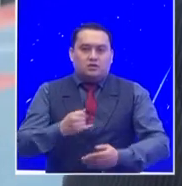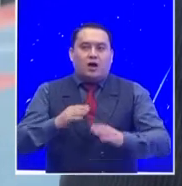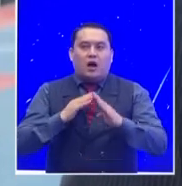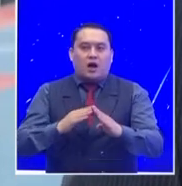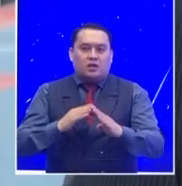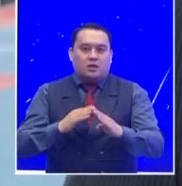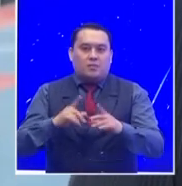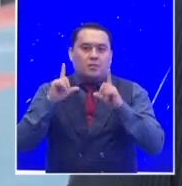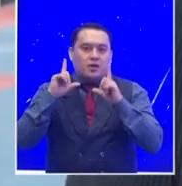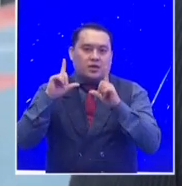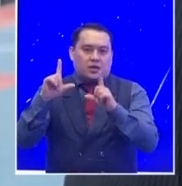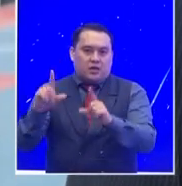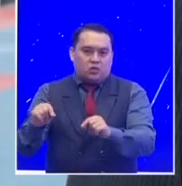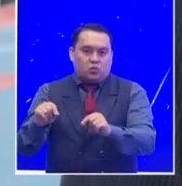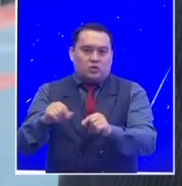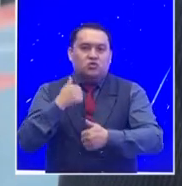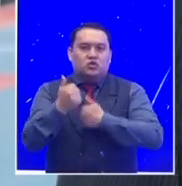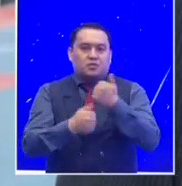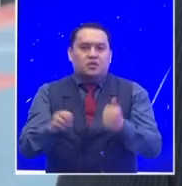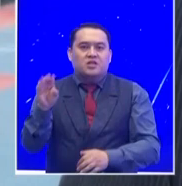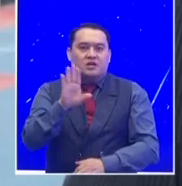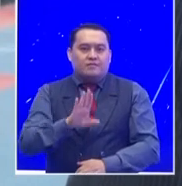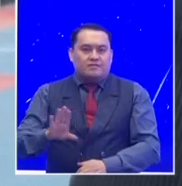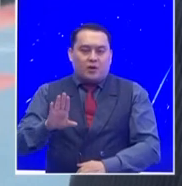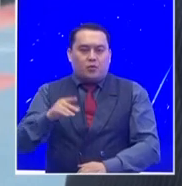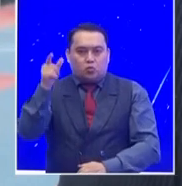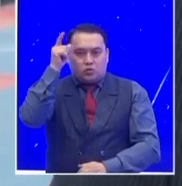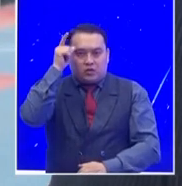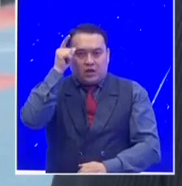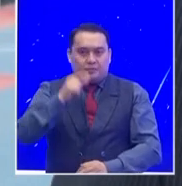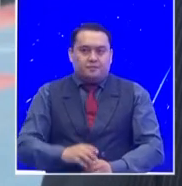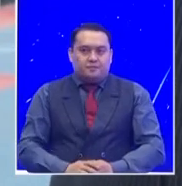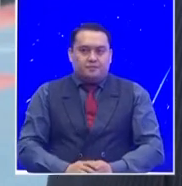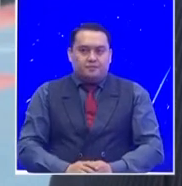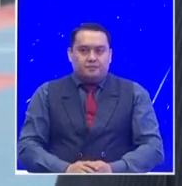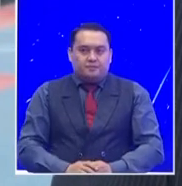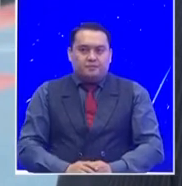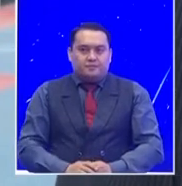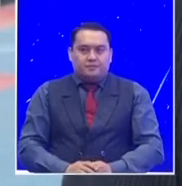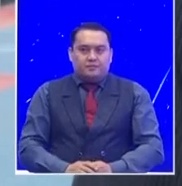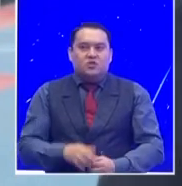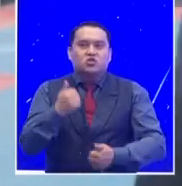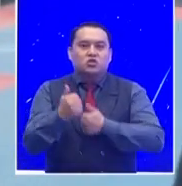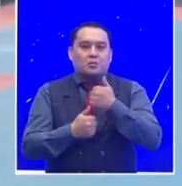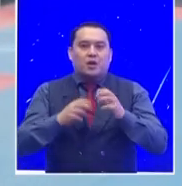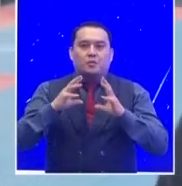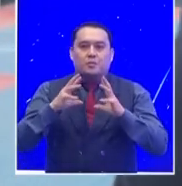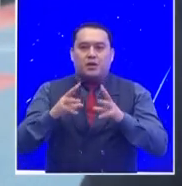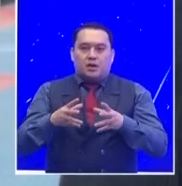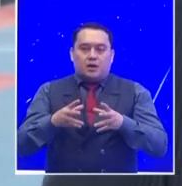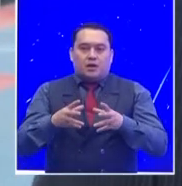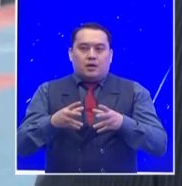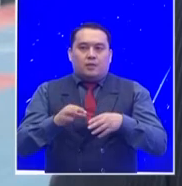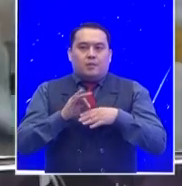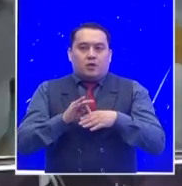карате едут на чемпионат Европы в Стамбул. Ну и, соответственно, чемпионат мира, он будет